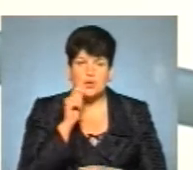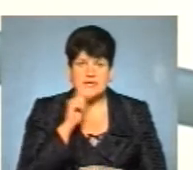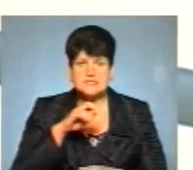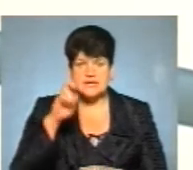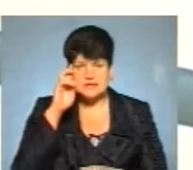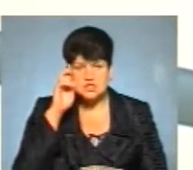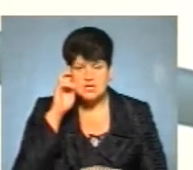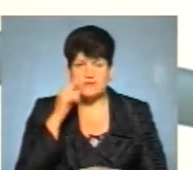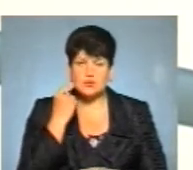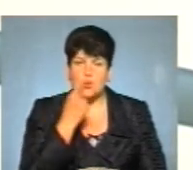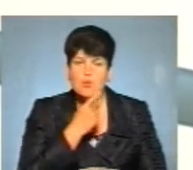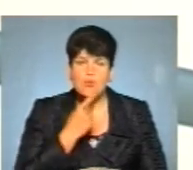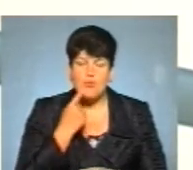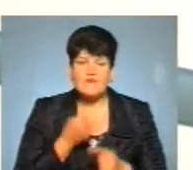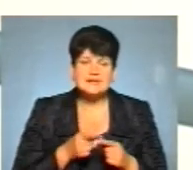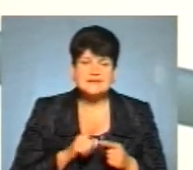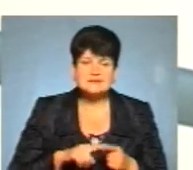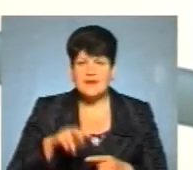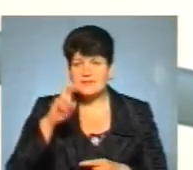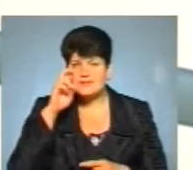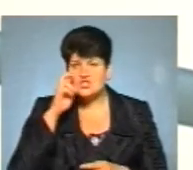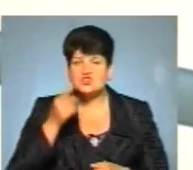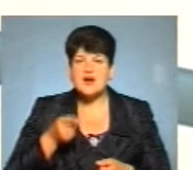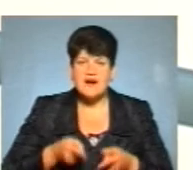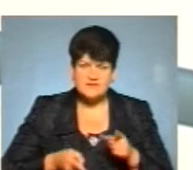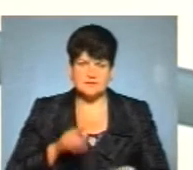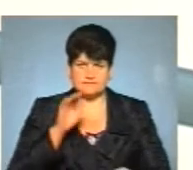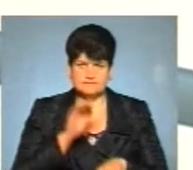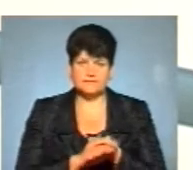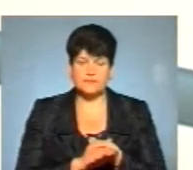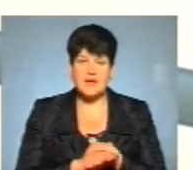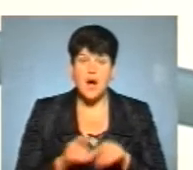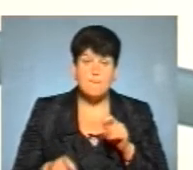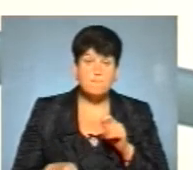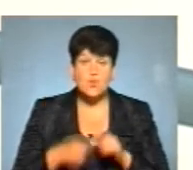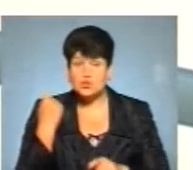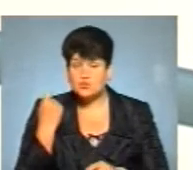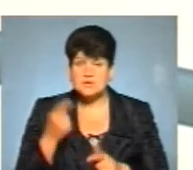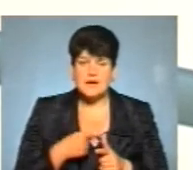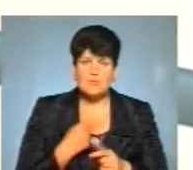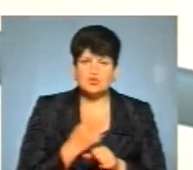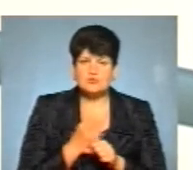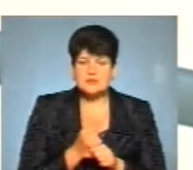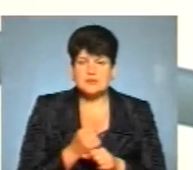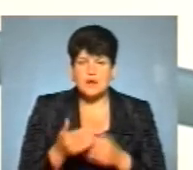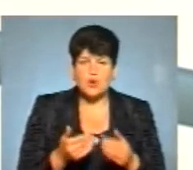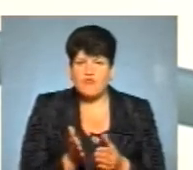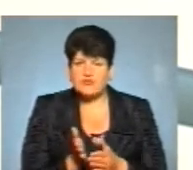державність української мови – це державність як така. І порушити або зробити якийсь крок в напрямку